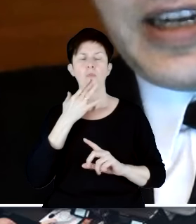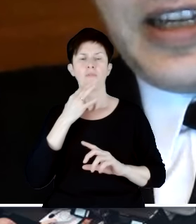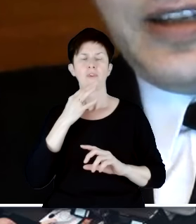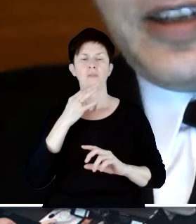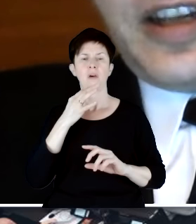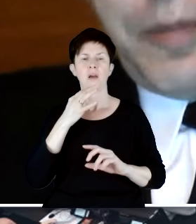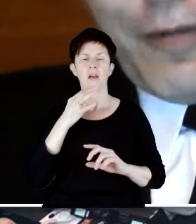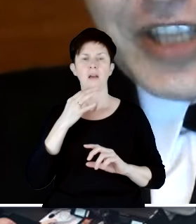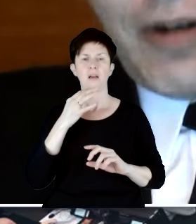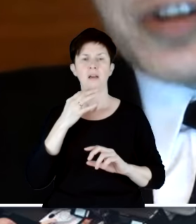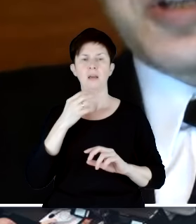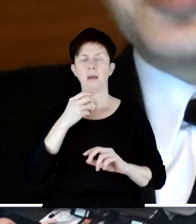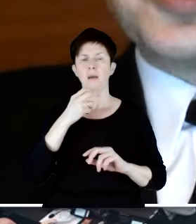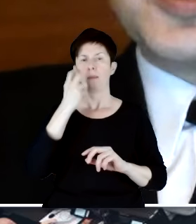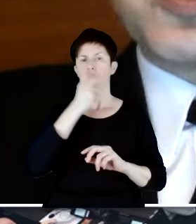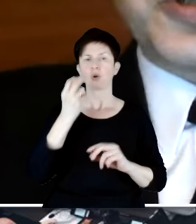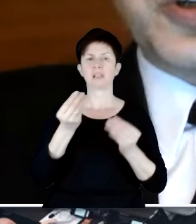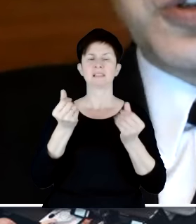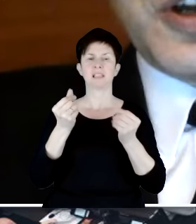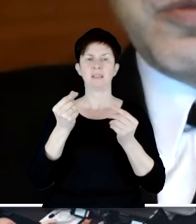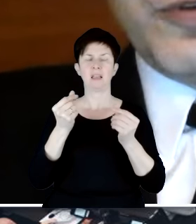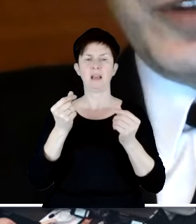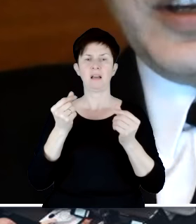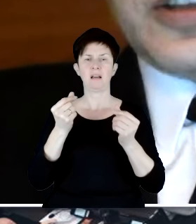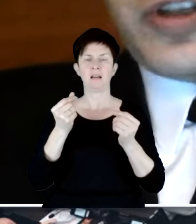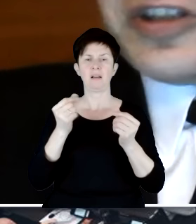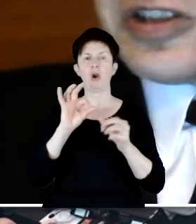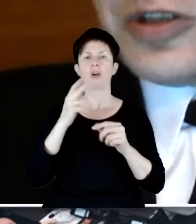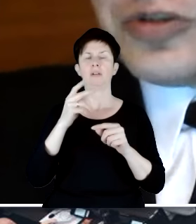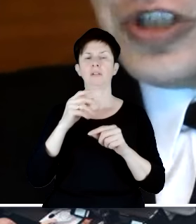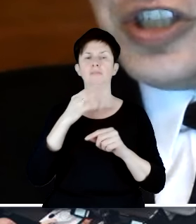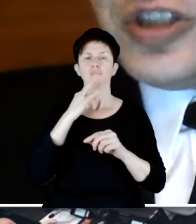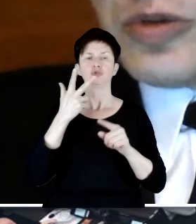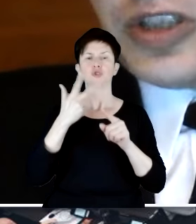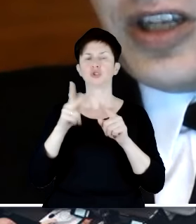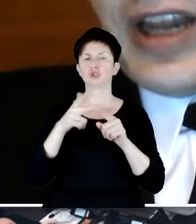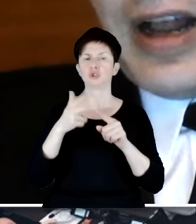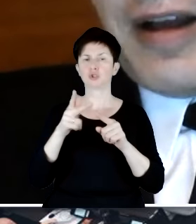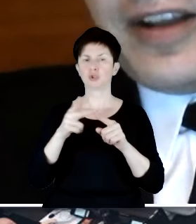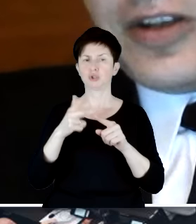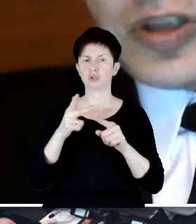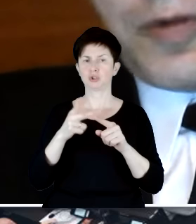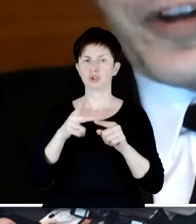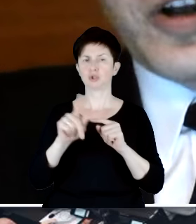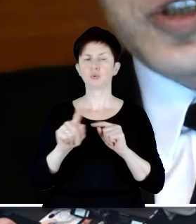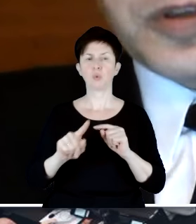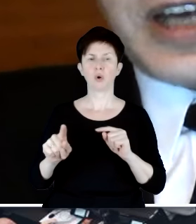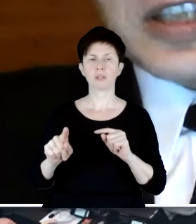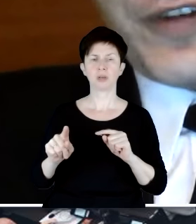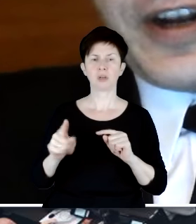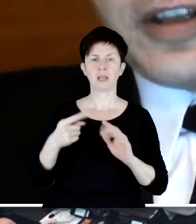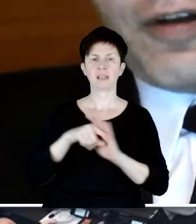cen energii i powiedziała, że te 30 zł, o których mówi, to są 30 zł dla